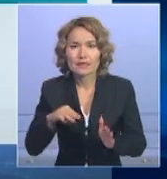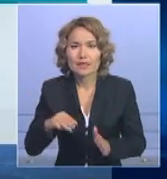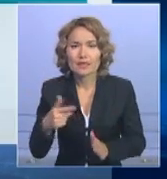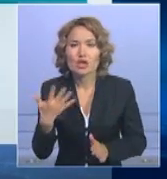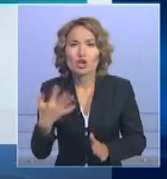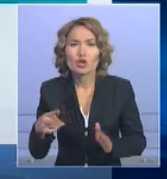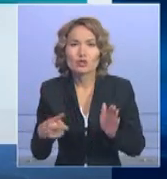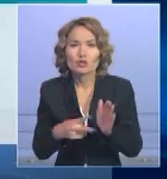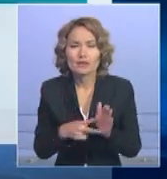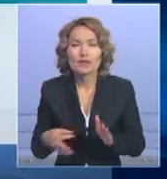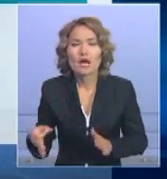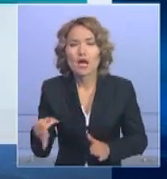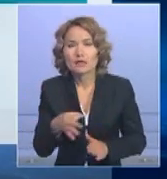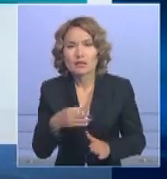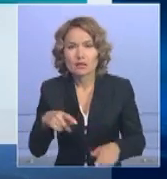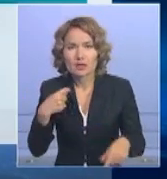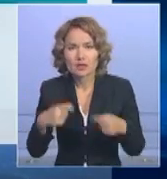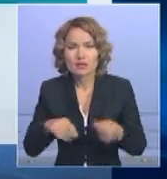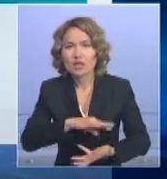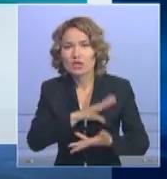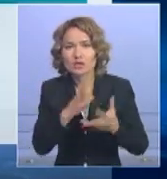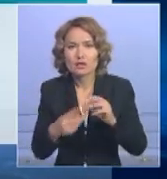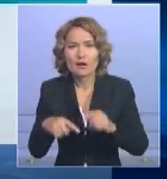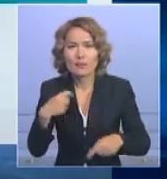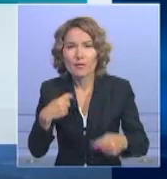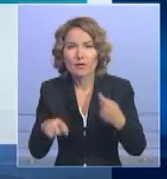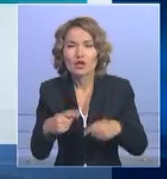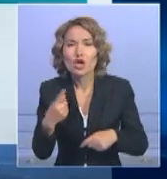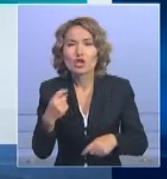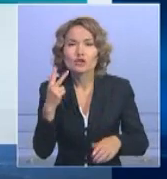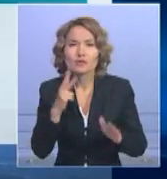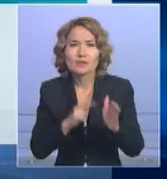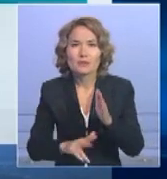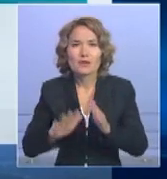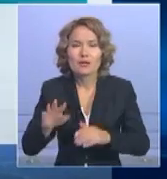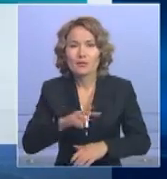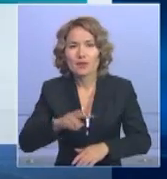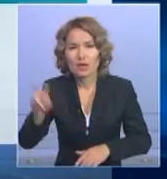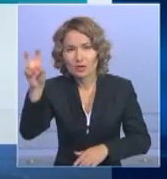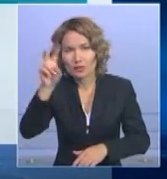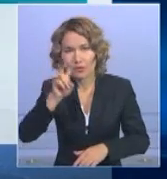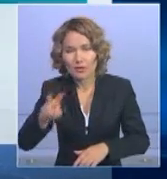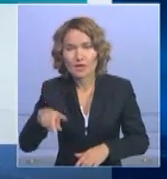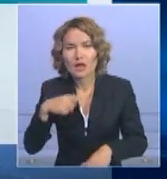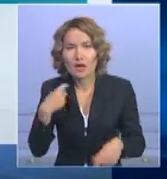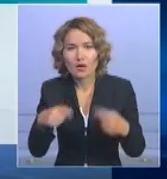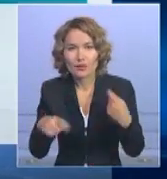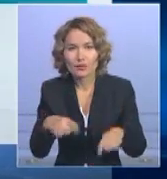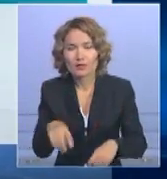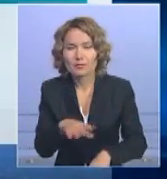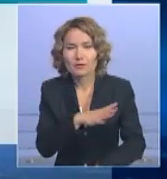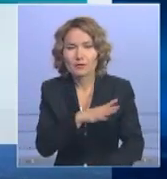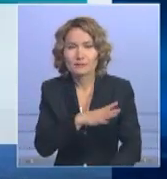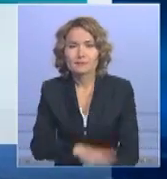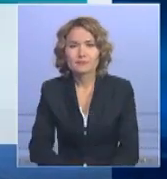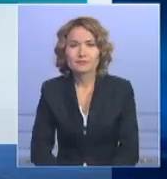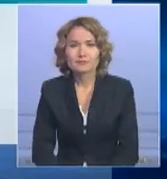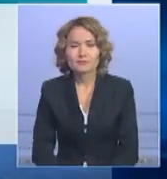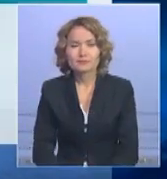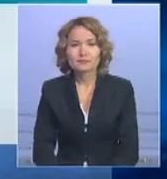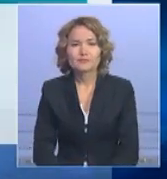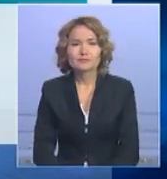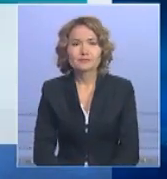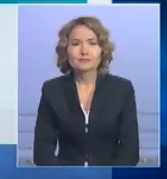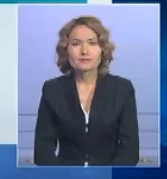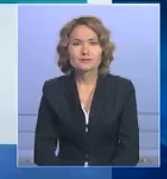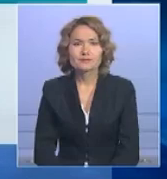337 теңге 57 тиынға теңесті. Ал жалпы сауда-саттық көлемі 185 миллион доллардан асты. Оған қаржы нарығының 24 мүшесі